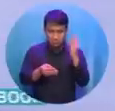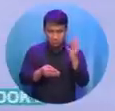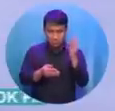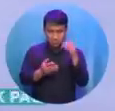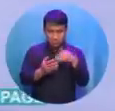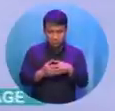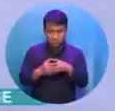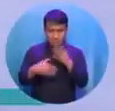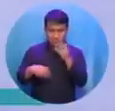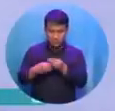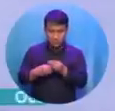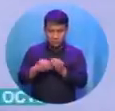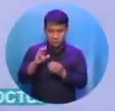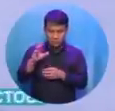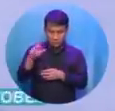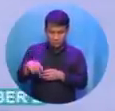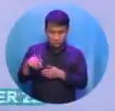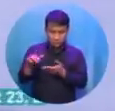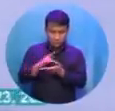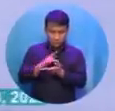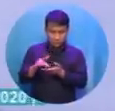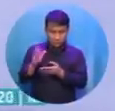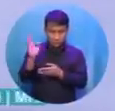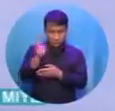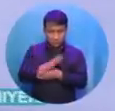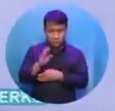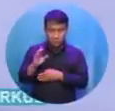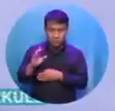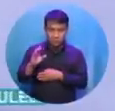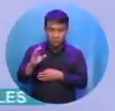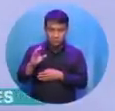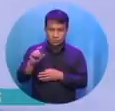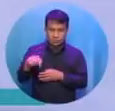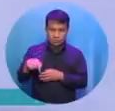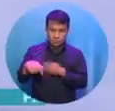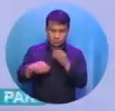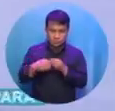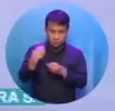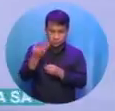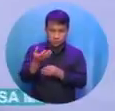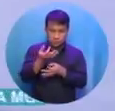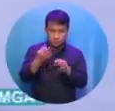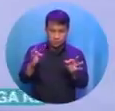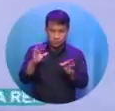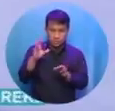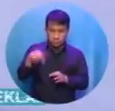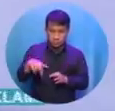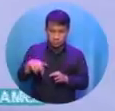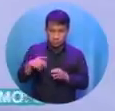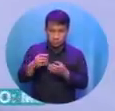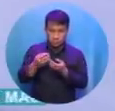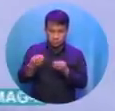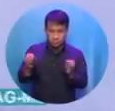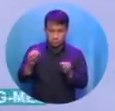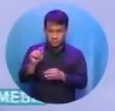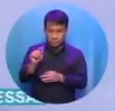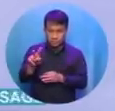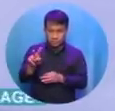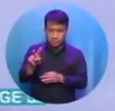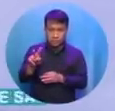plus cellphone. Kasi sabi nyo, sira-sira yung cellphone ninyo. Tool phone yan. Tapos, bibilang ko kayo ng TV set.